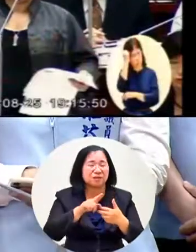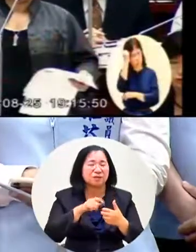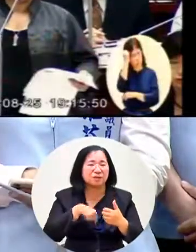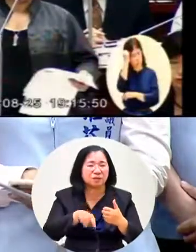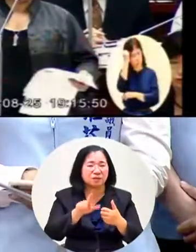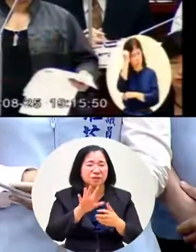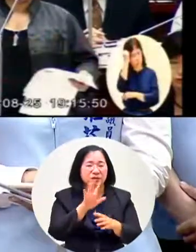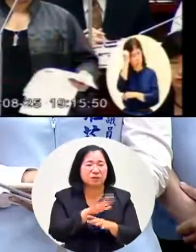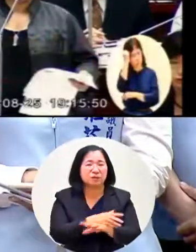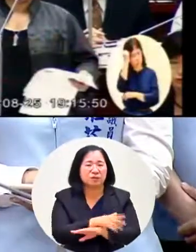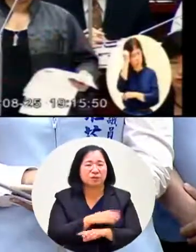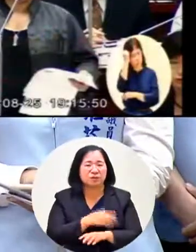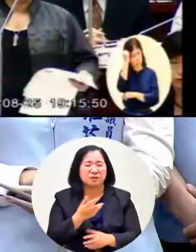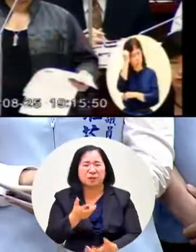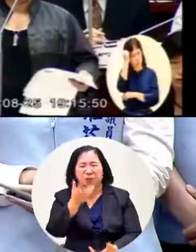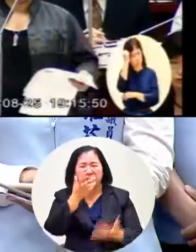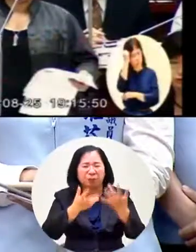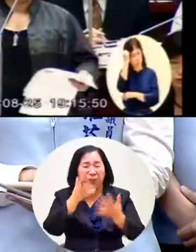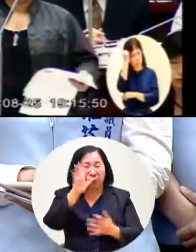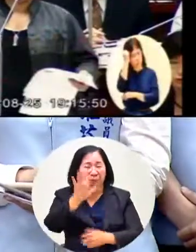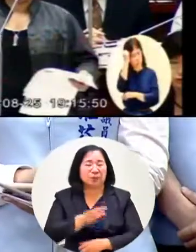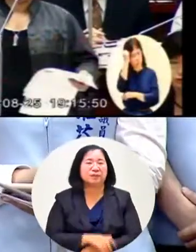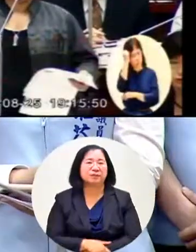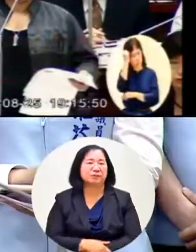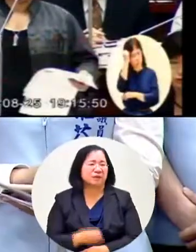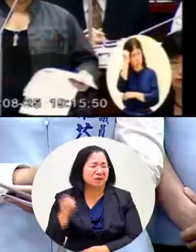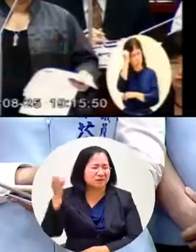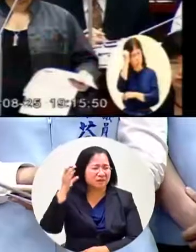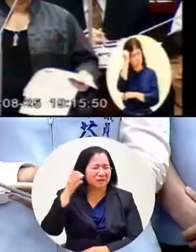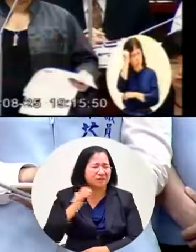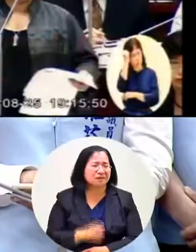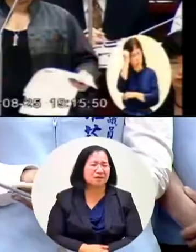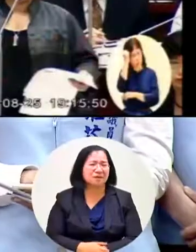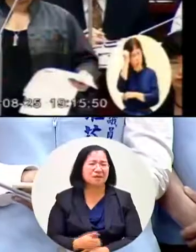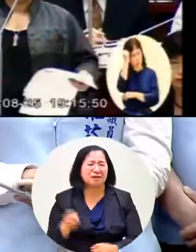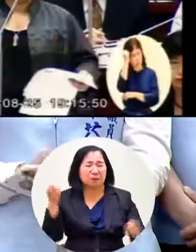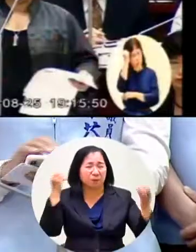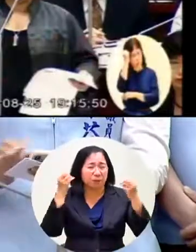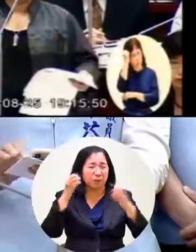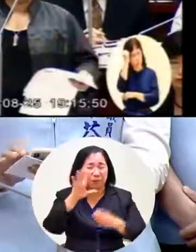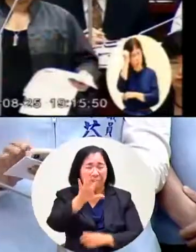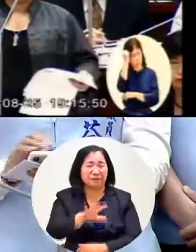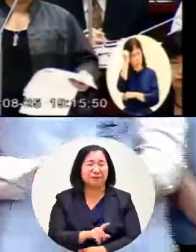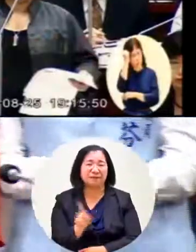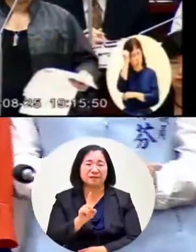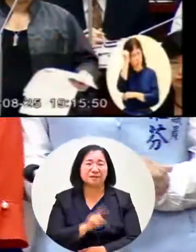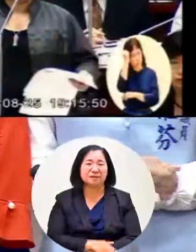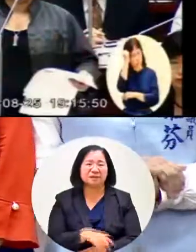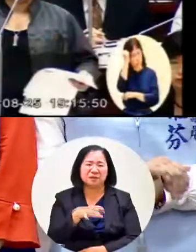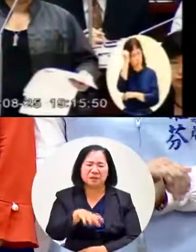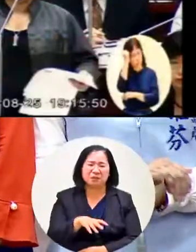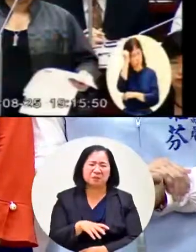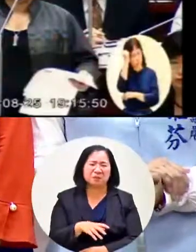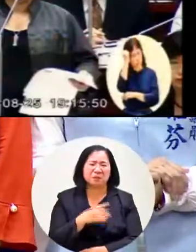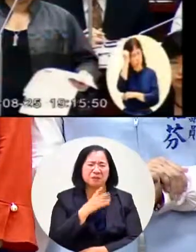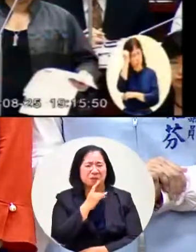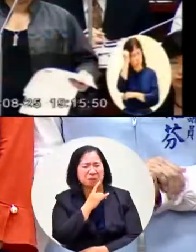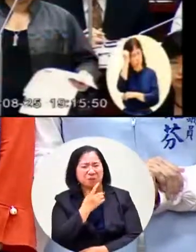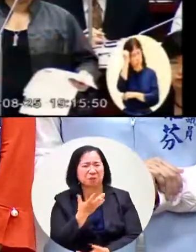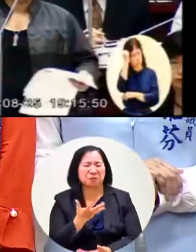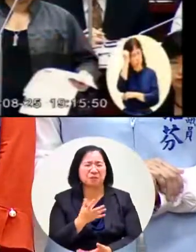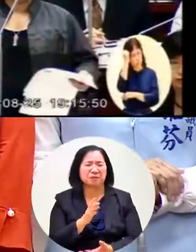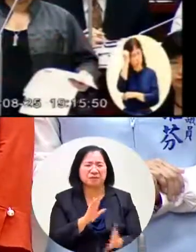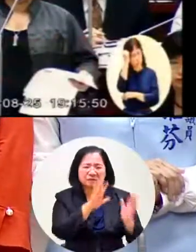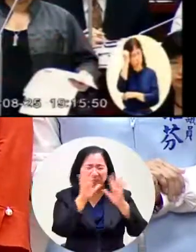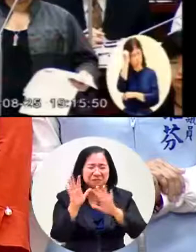啦、啊。这个影片是在讲啥？讲731气爆的时阵，东港又经过迄个所在，